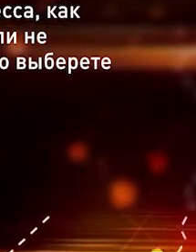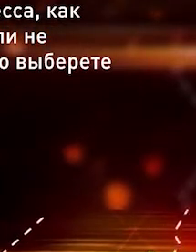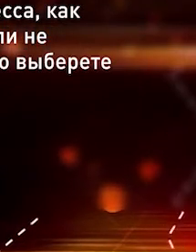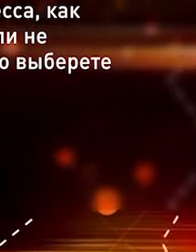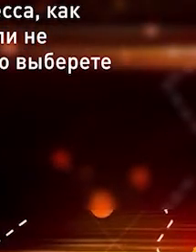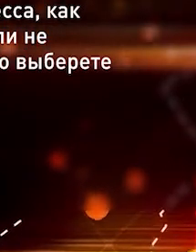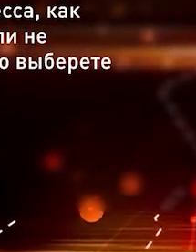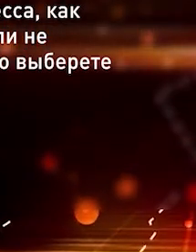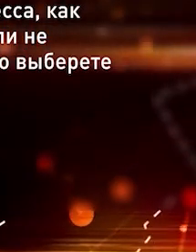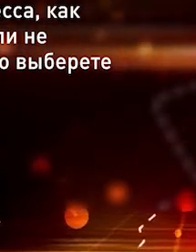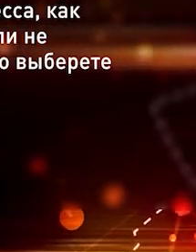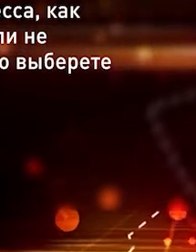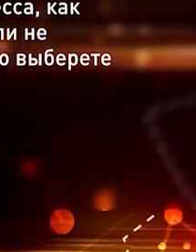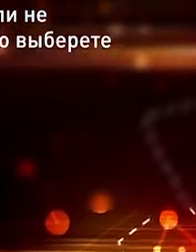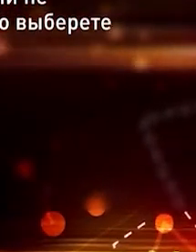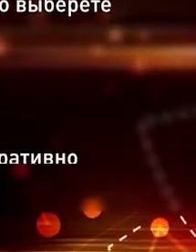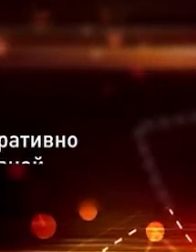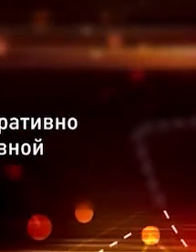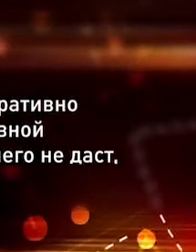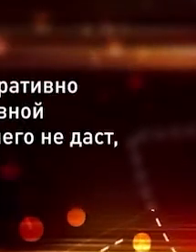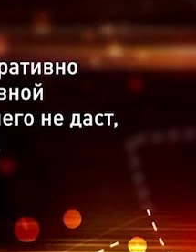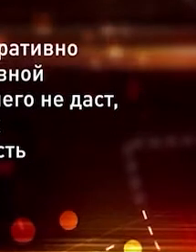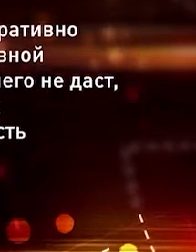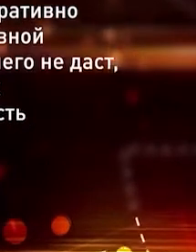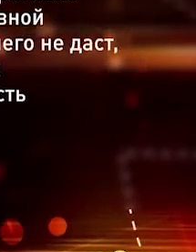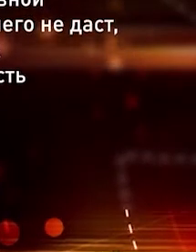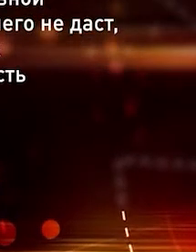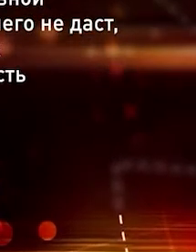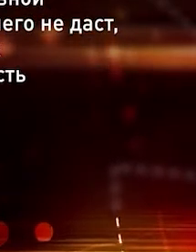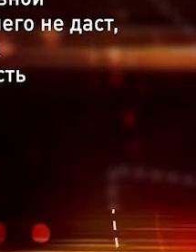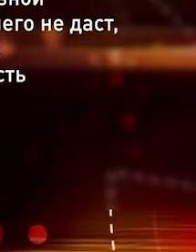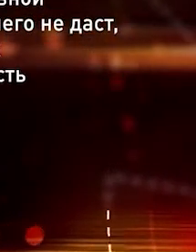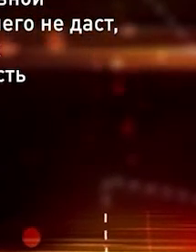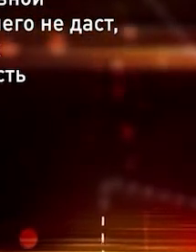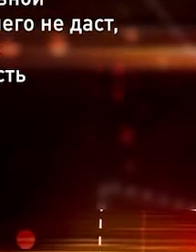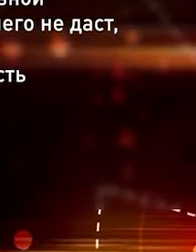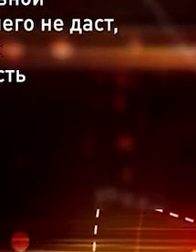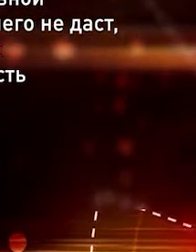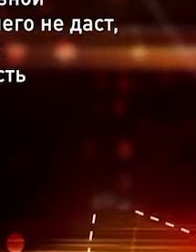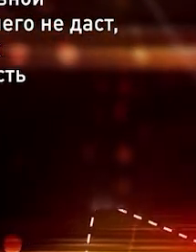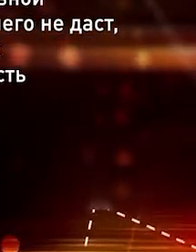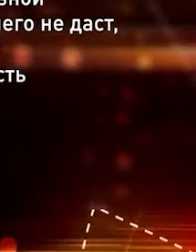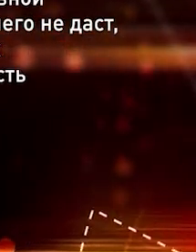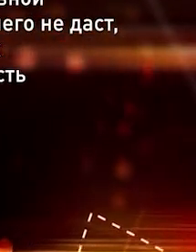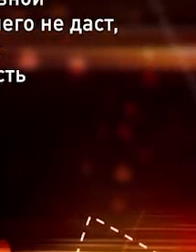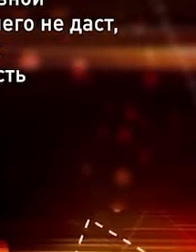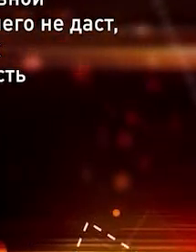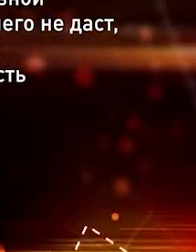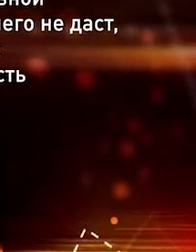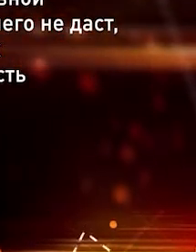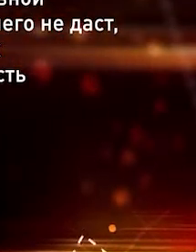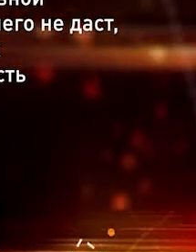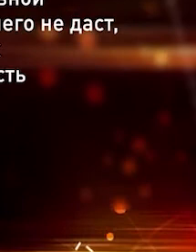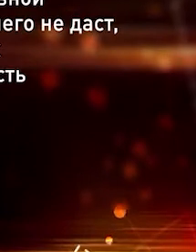получается прогнать их прочь, то выберите способ сублимации. Сегодня тельцам предстоит оперативно включиться в процесс коллективной работы.